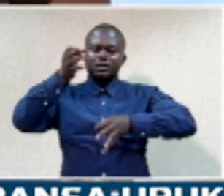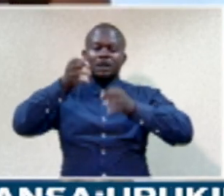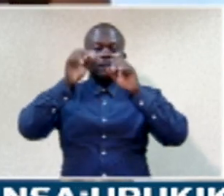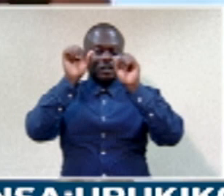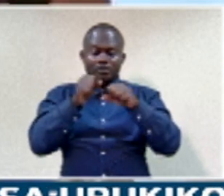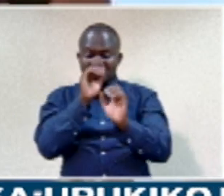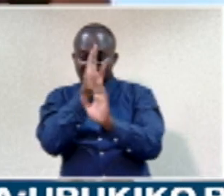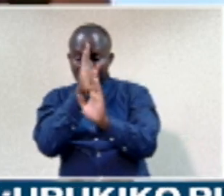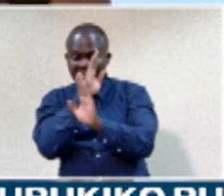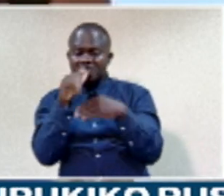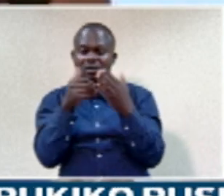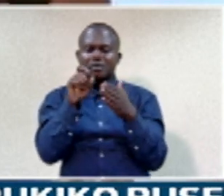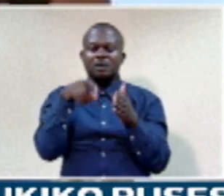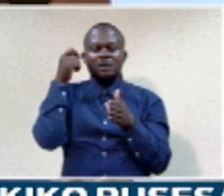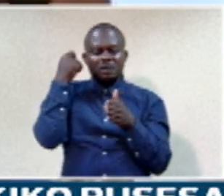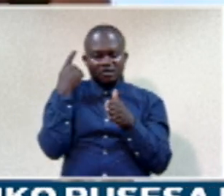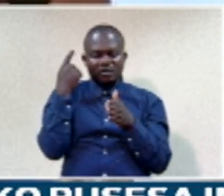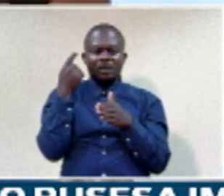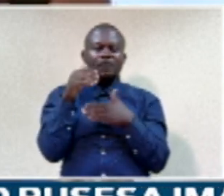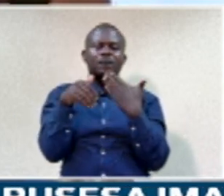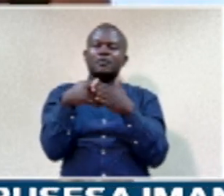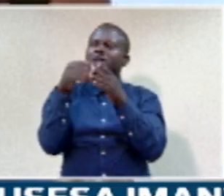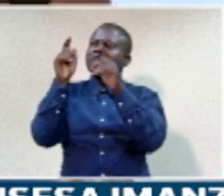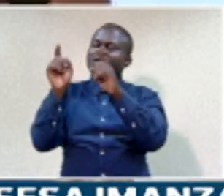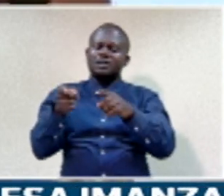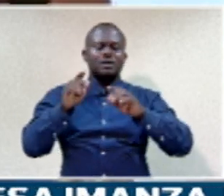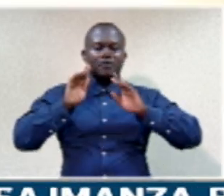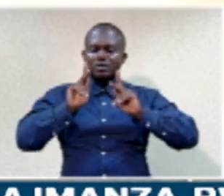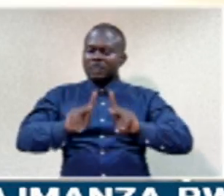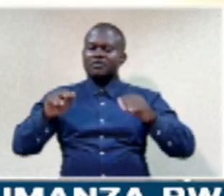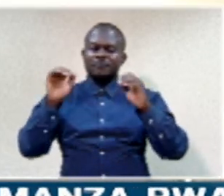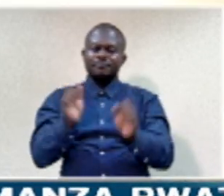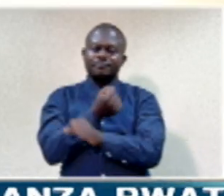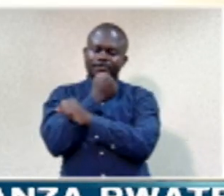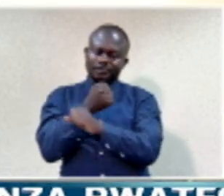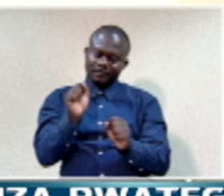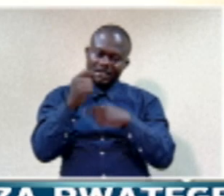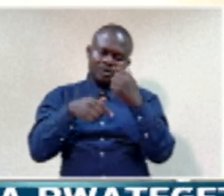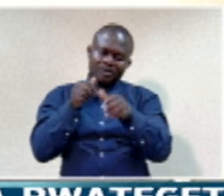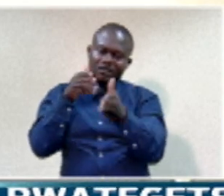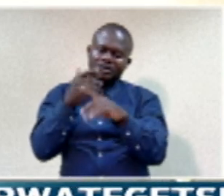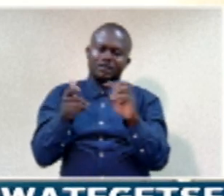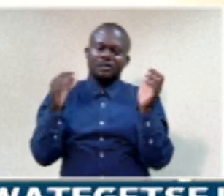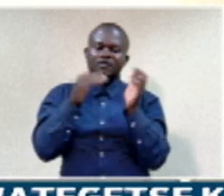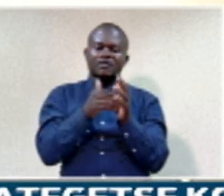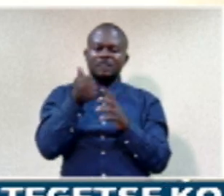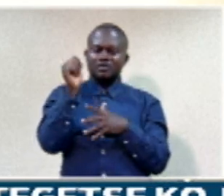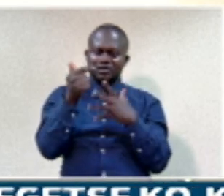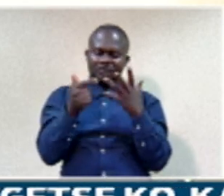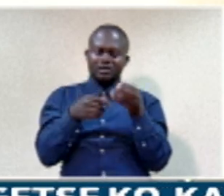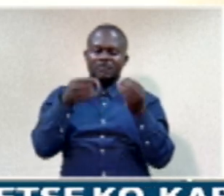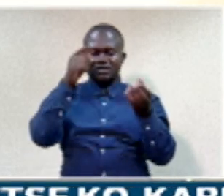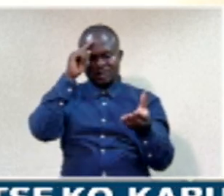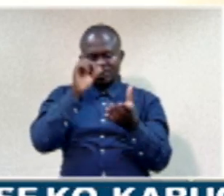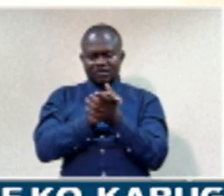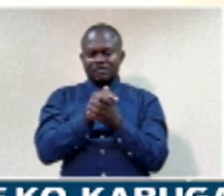wenda barabwihishe, bagomba kumva ko bari hose nta mahwema bazagira ko bazakomeza gukurikiranwa, kandi cyo kikaba ari ikintu gitanga